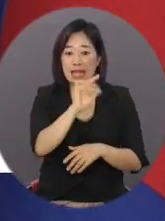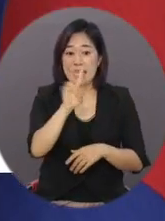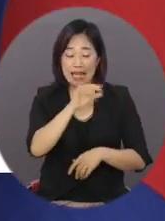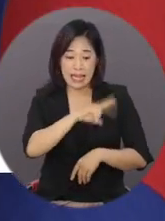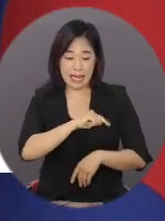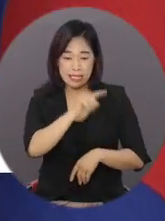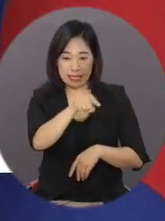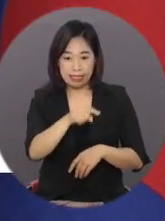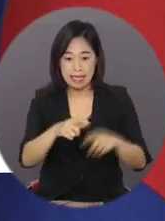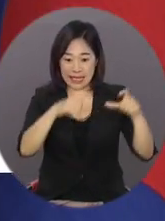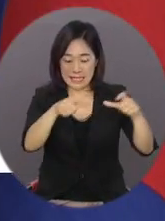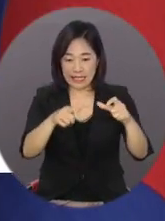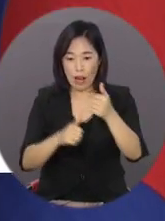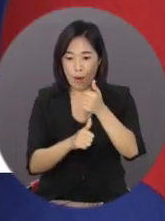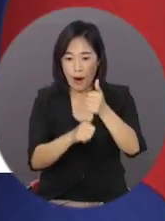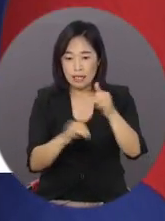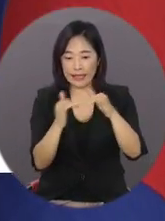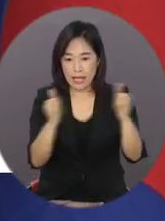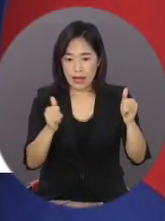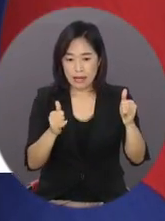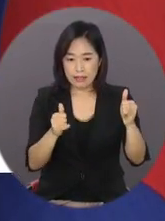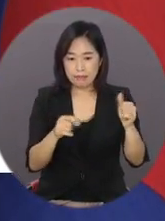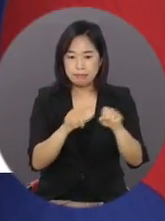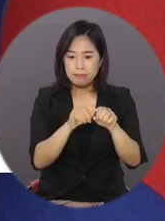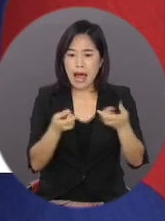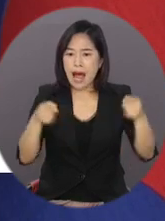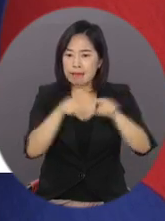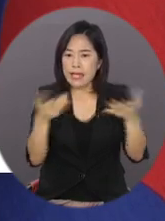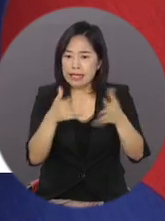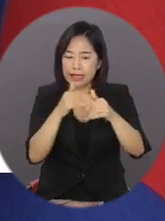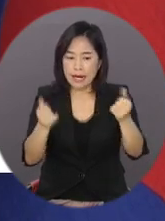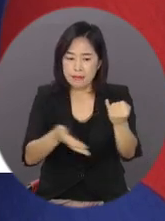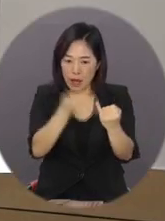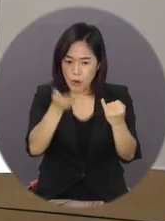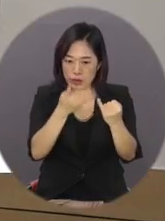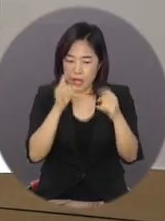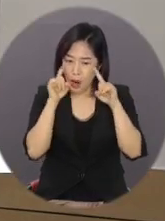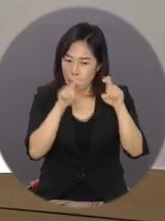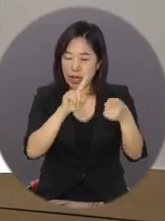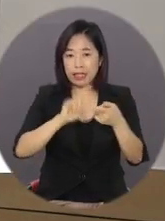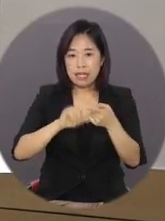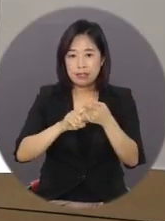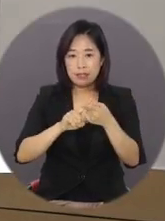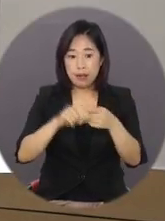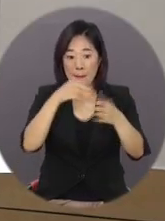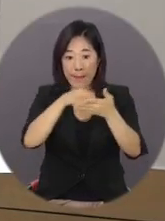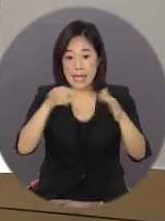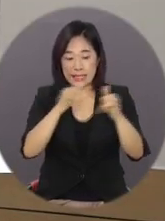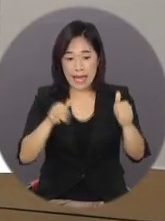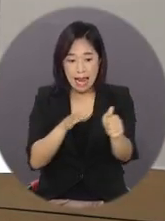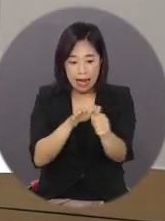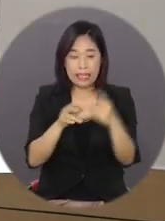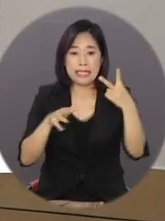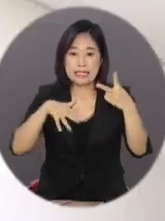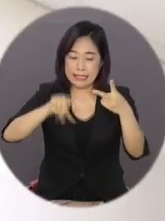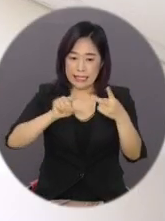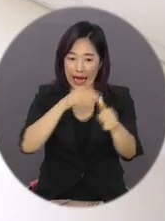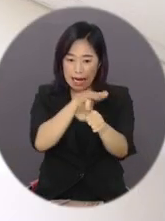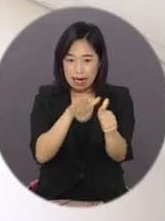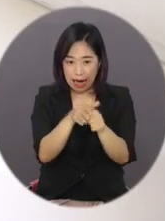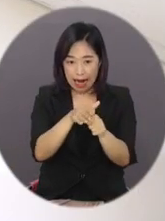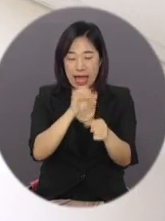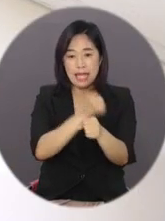광주 지역사무소 보좌진이 동료 직원을 성추행했다는 의혹과 관련해 피해자에게 2차 가해를 했다는 정황